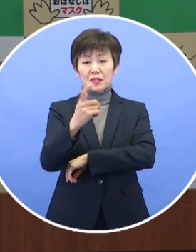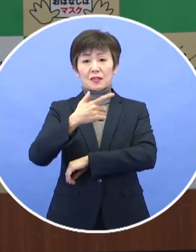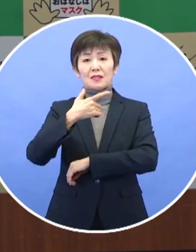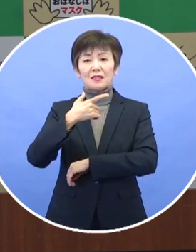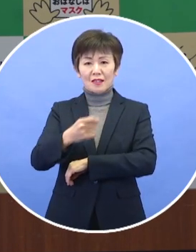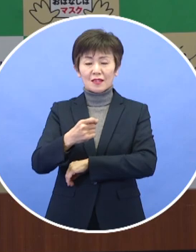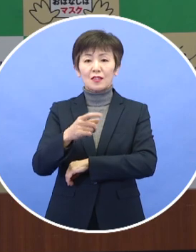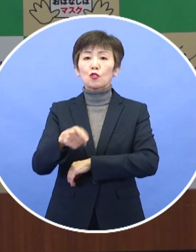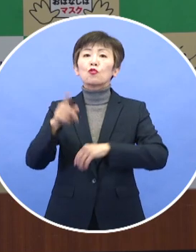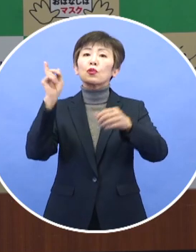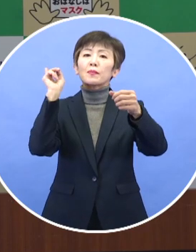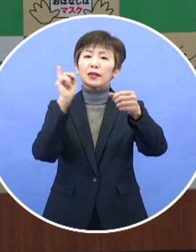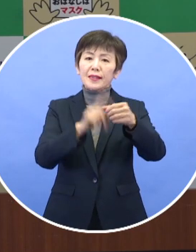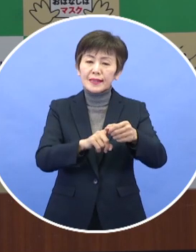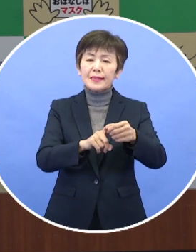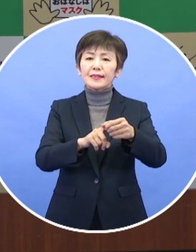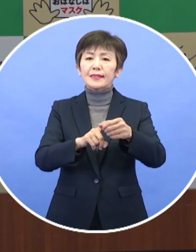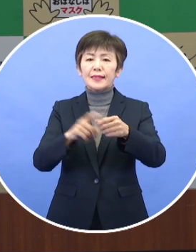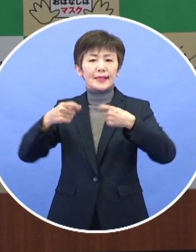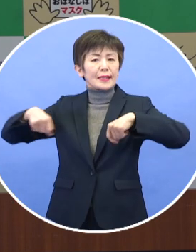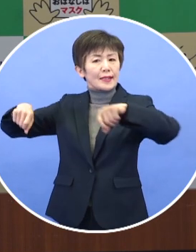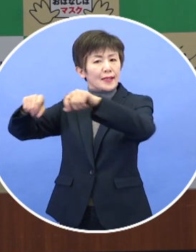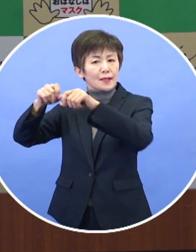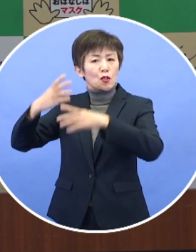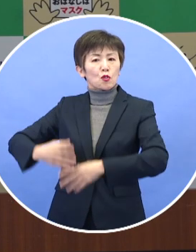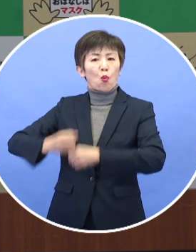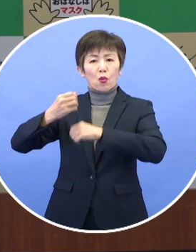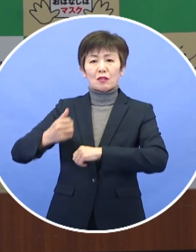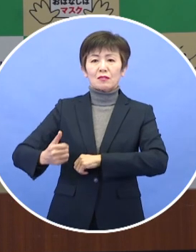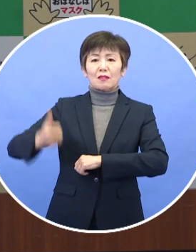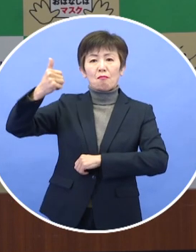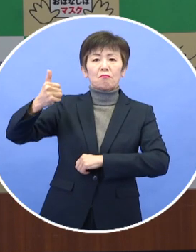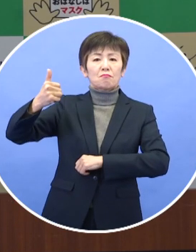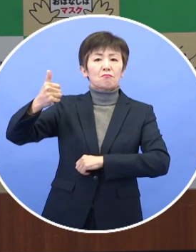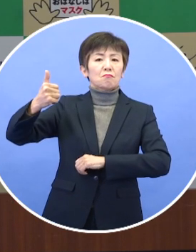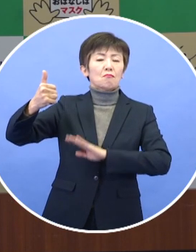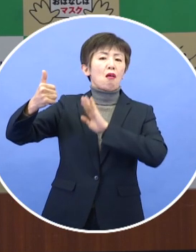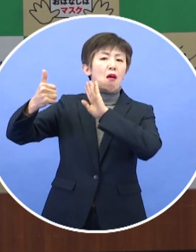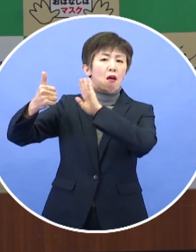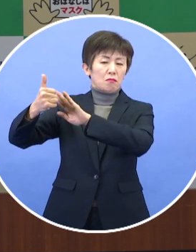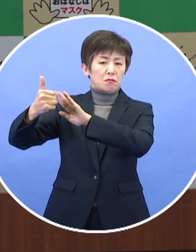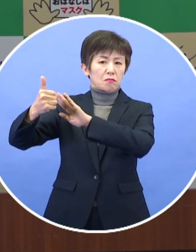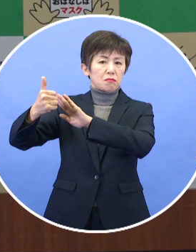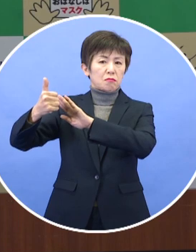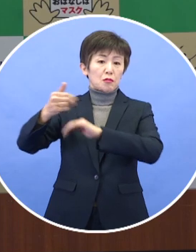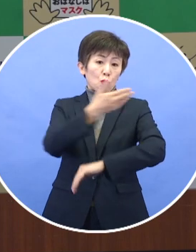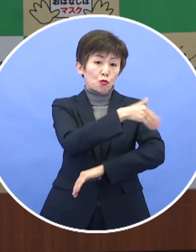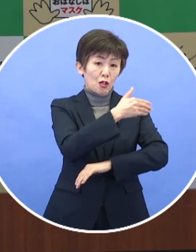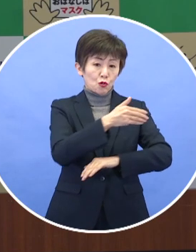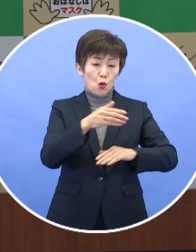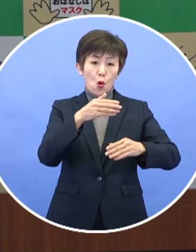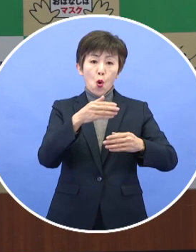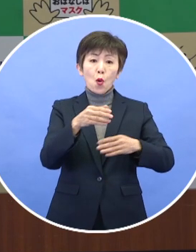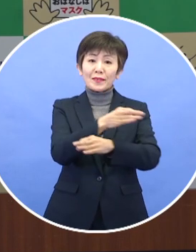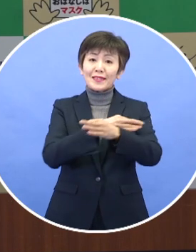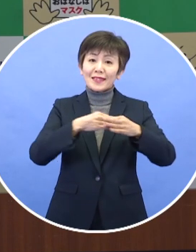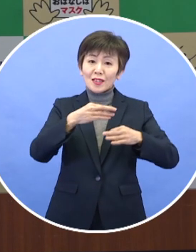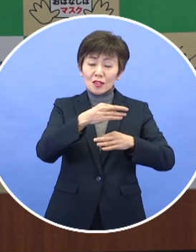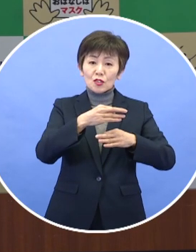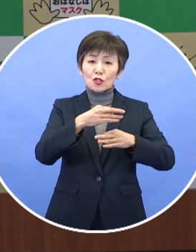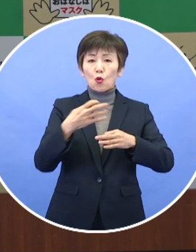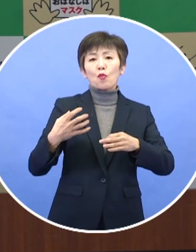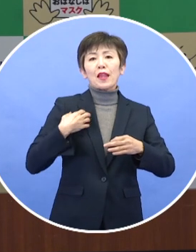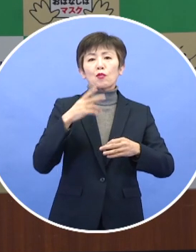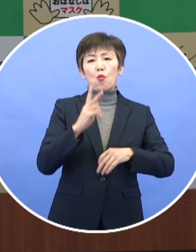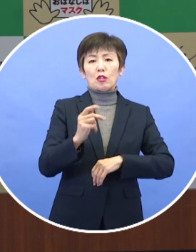のために首都圏統括官というのを置かせていただきます。それからブランドビジネスの担当課長を置く、